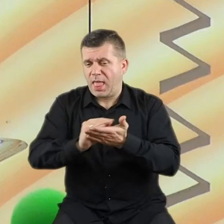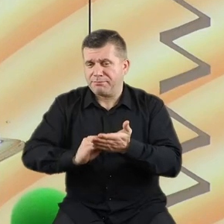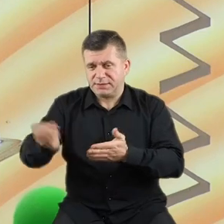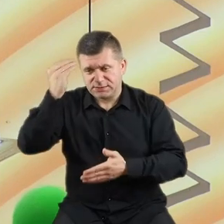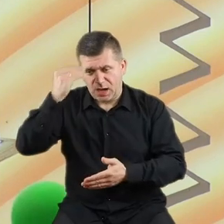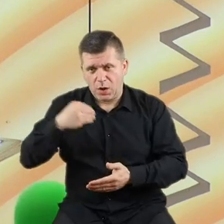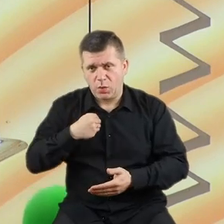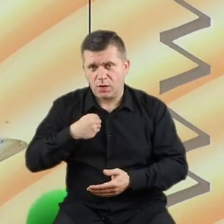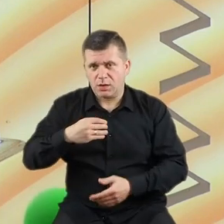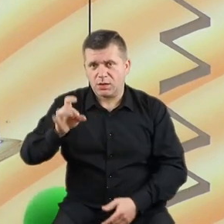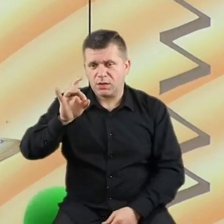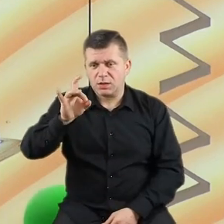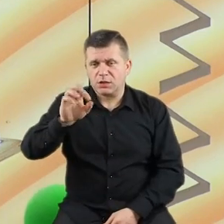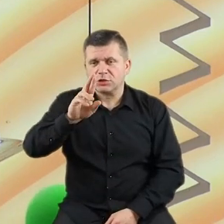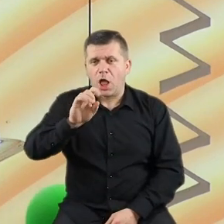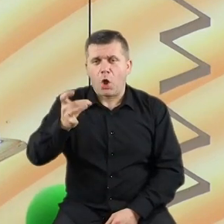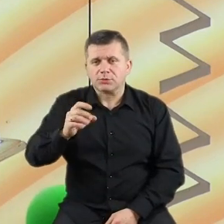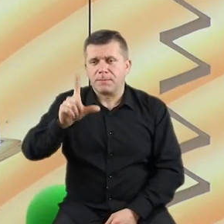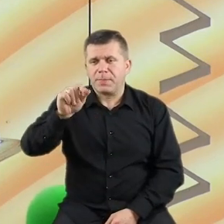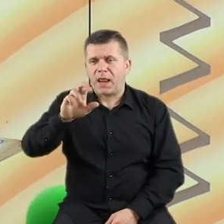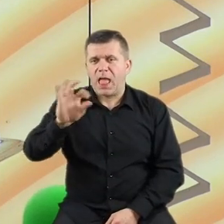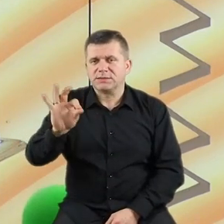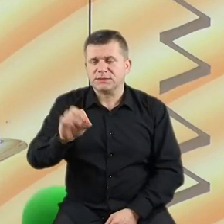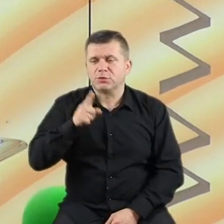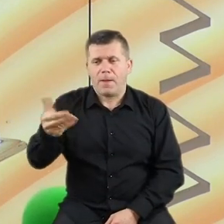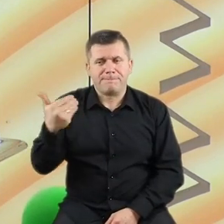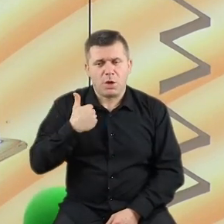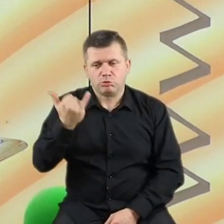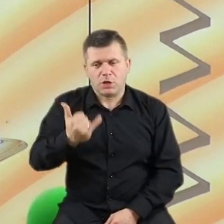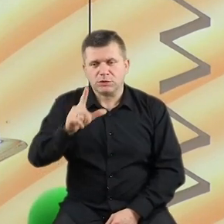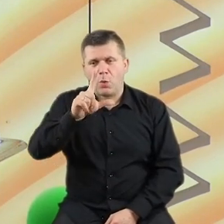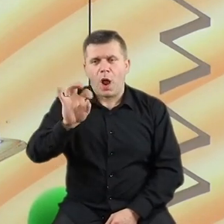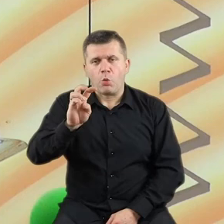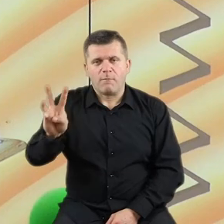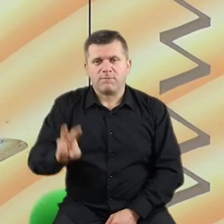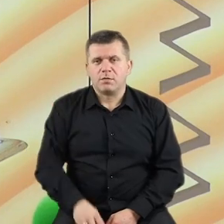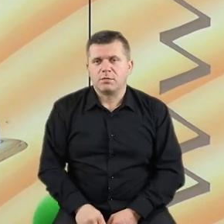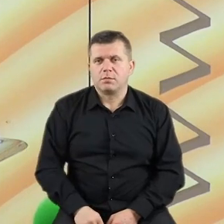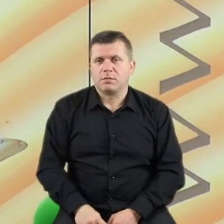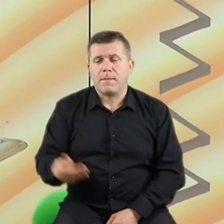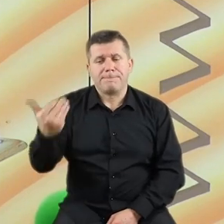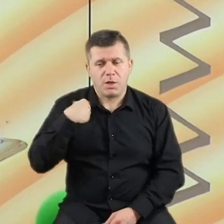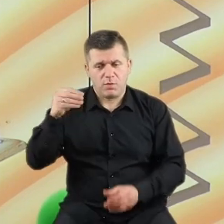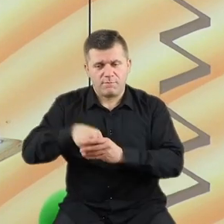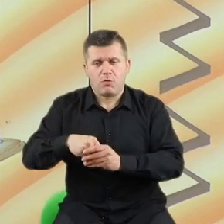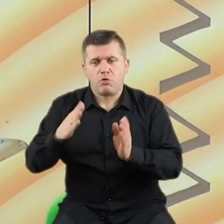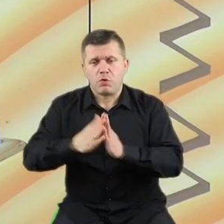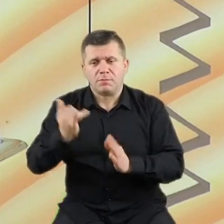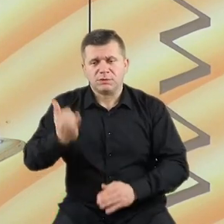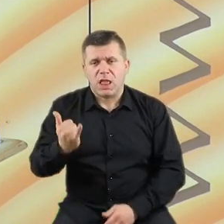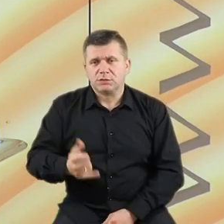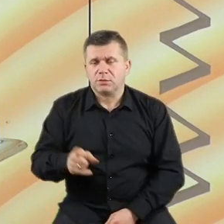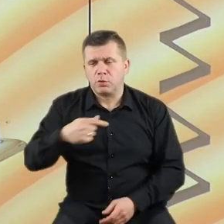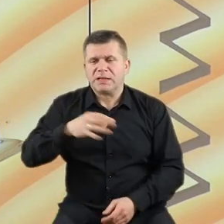do mnie Grzegorz Press, który także był dzieckiem łagru i także był w domu dziecka, znaczy